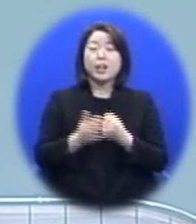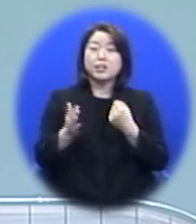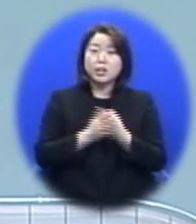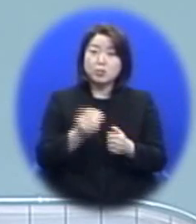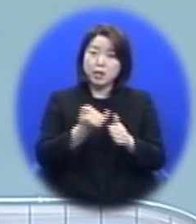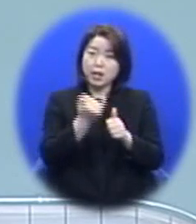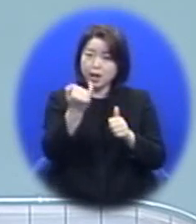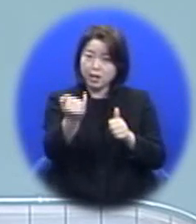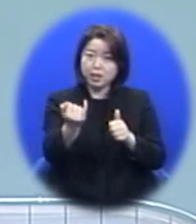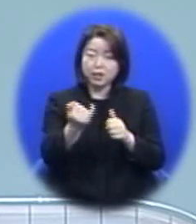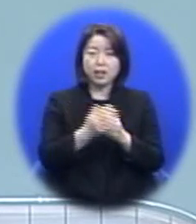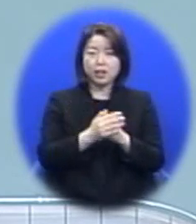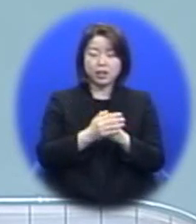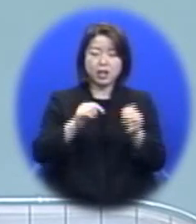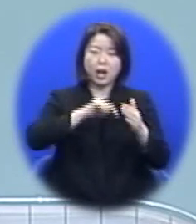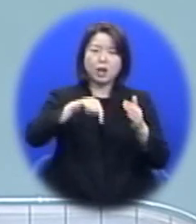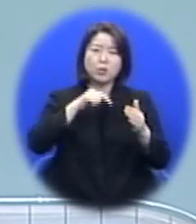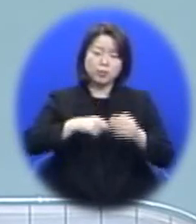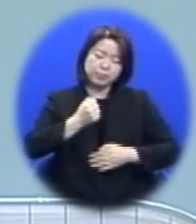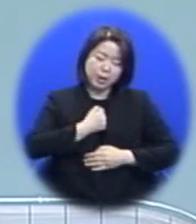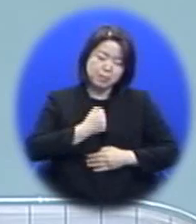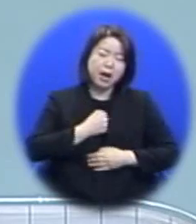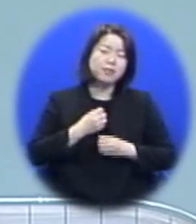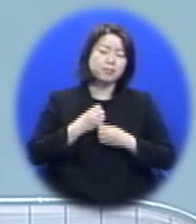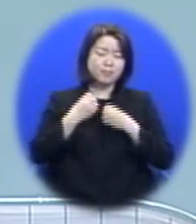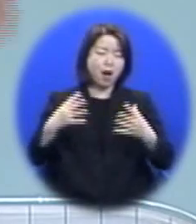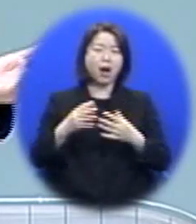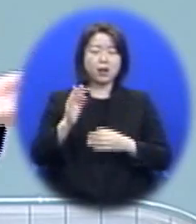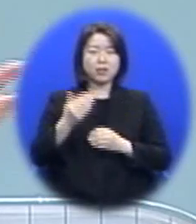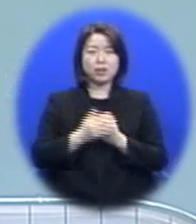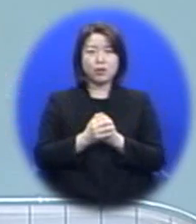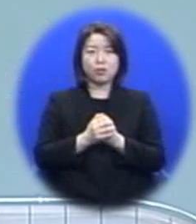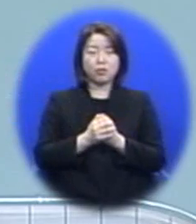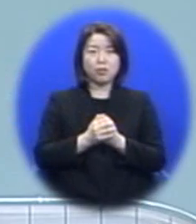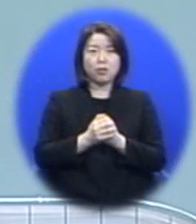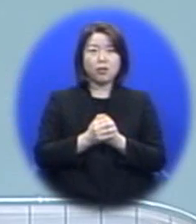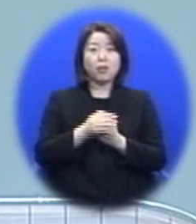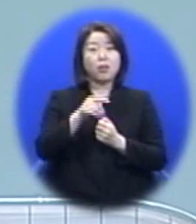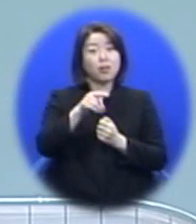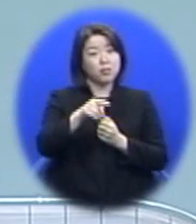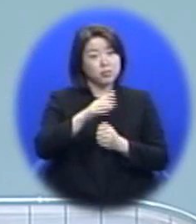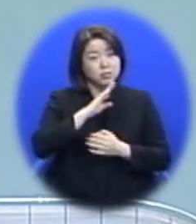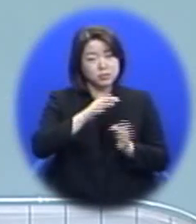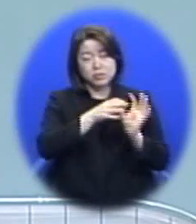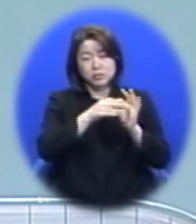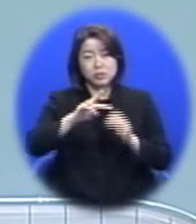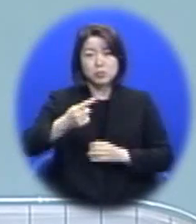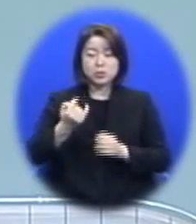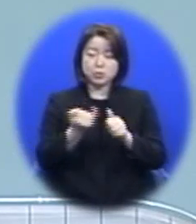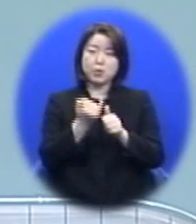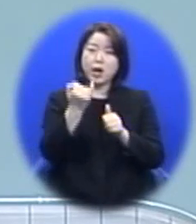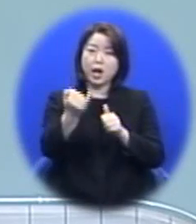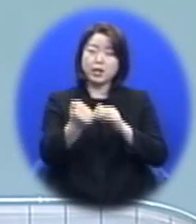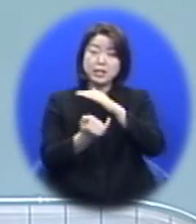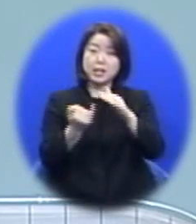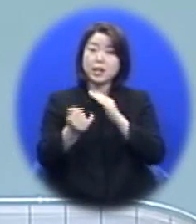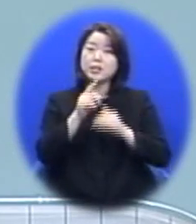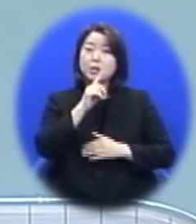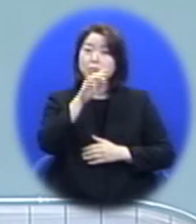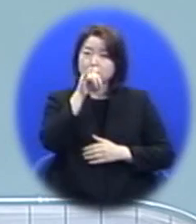아내가 속이 터지는 거죠. 그러면서도 아내를 사랑한다고 우기니 아내가 속이 터지는